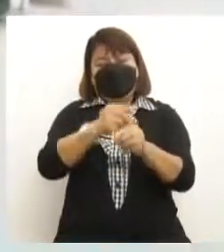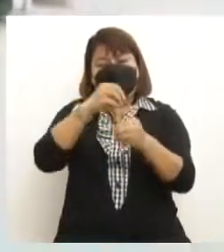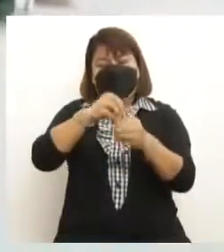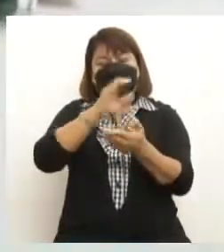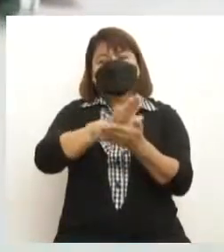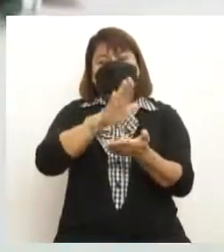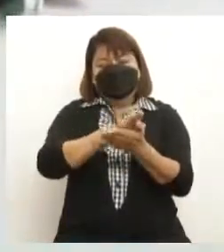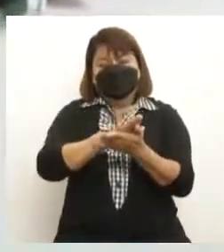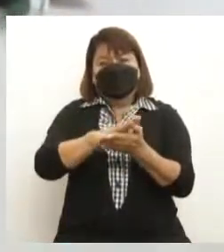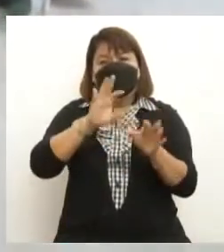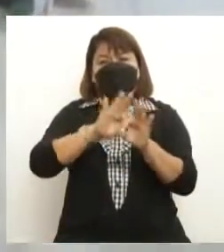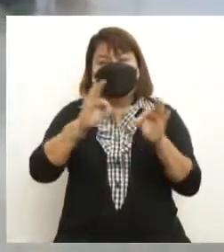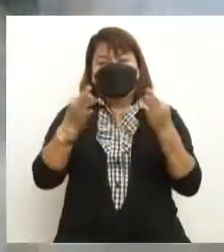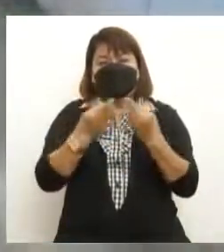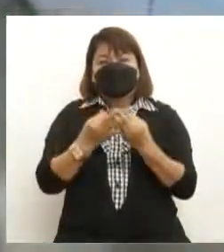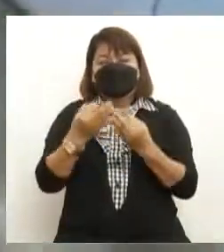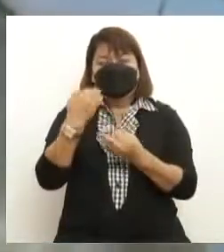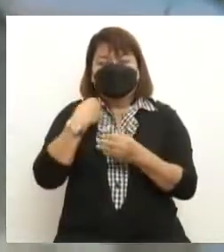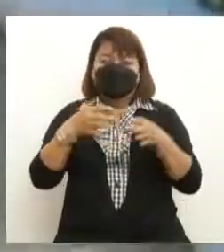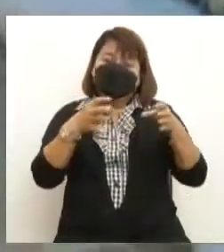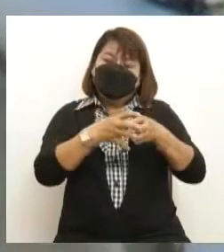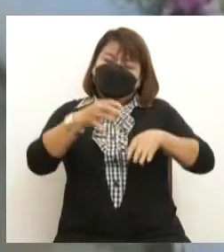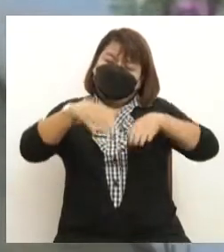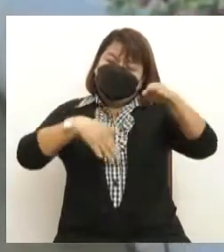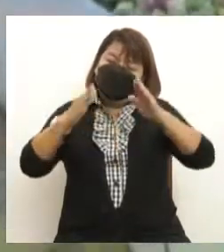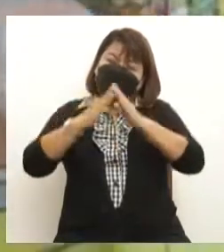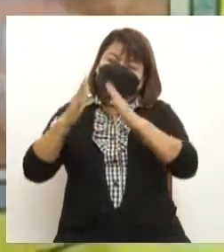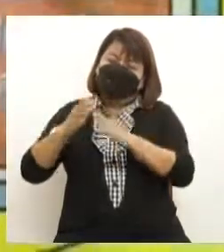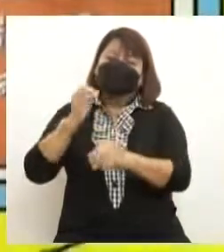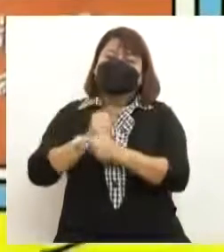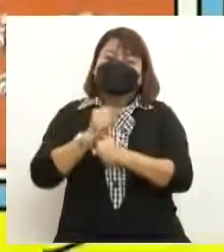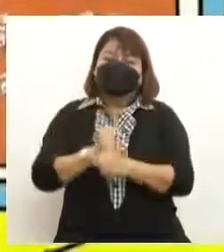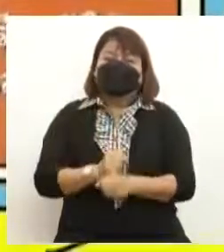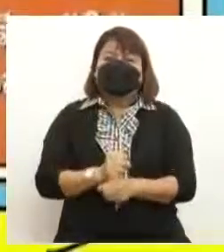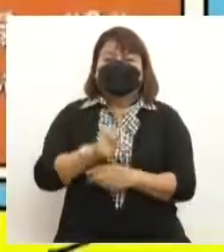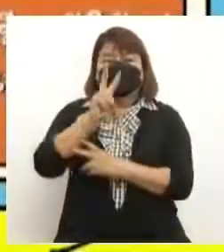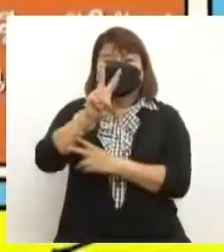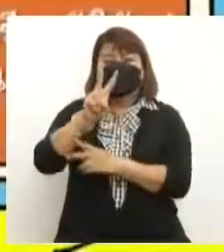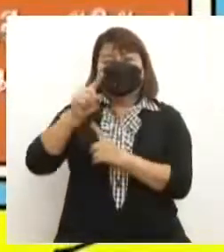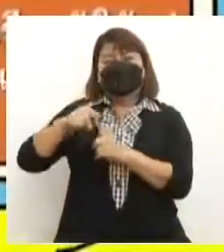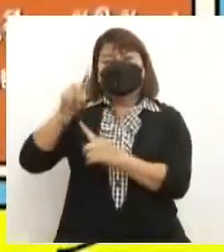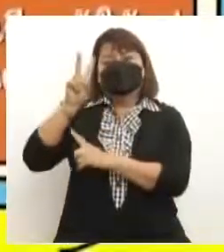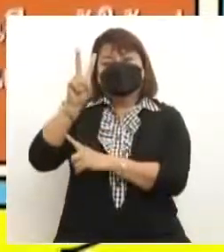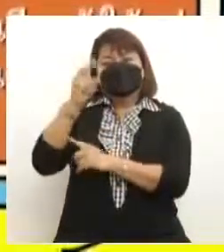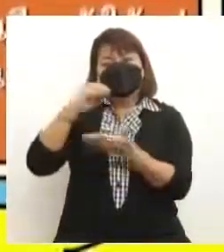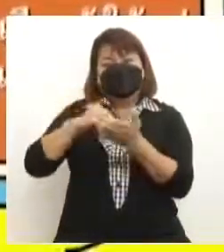ศึกษาและครอบครัวจนเกิดชุมชนนักปฏิบัติค่ะ2ยกกำลัง2แนวทางการจัด